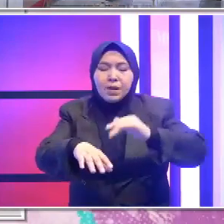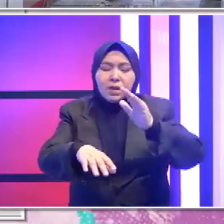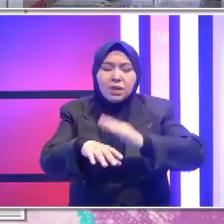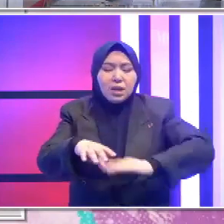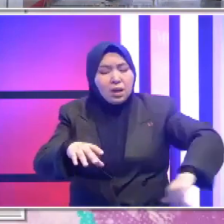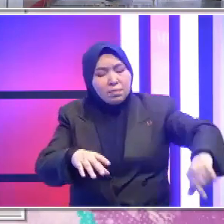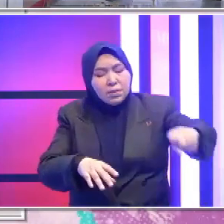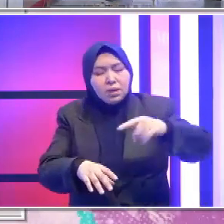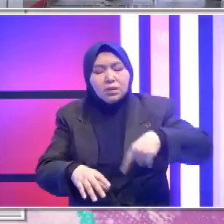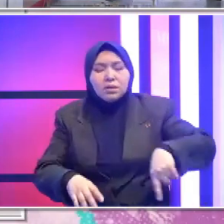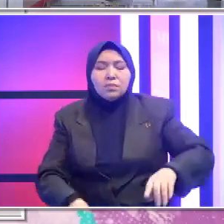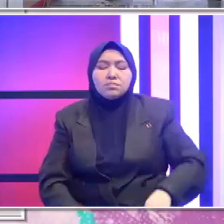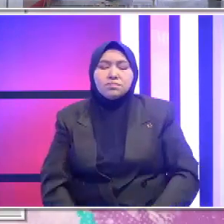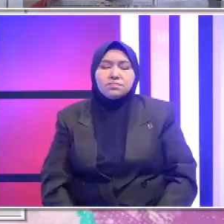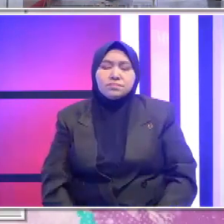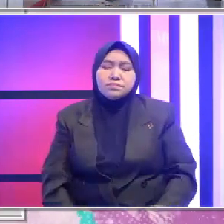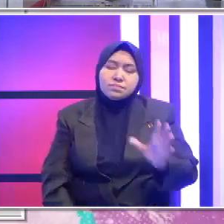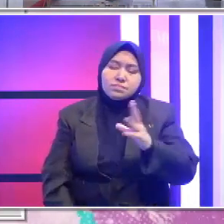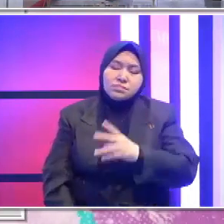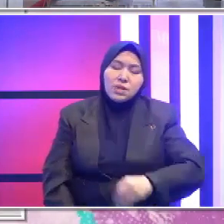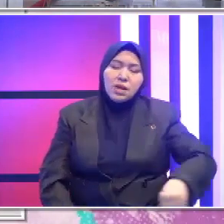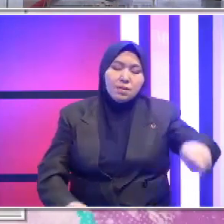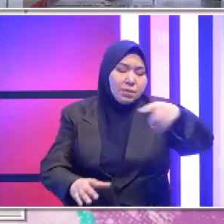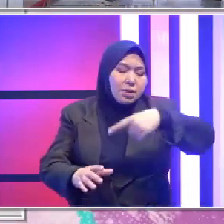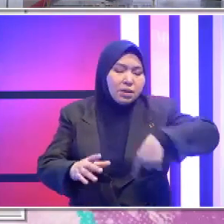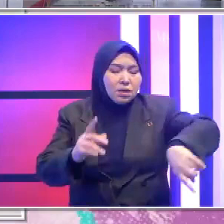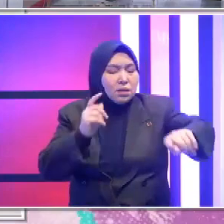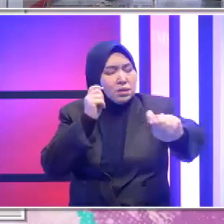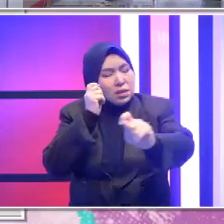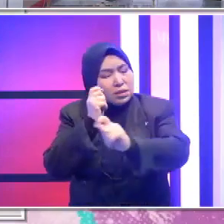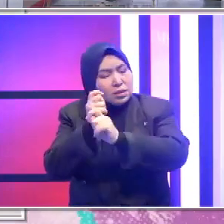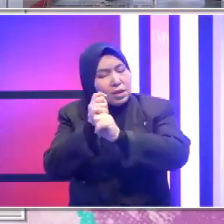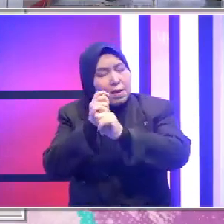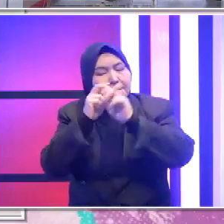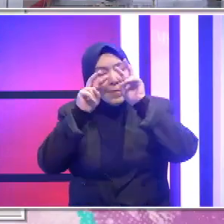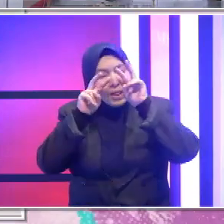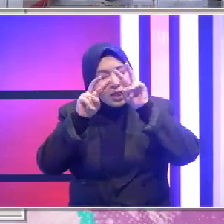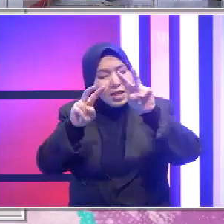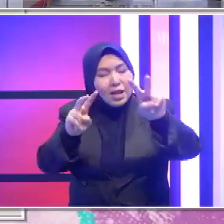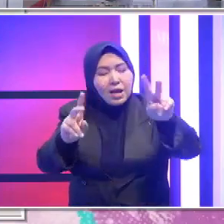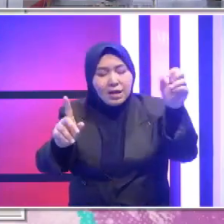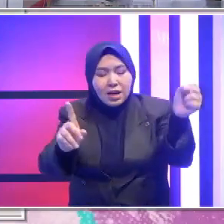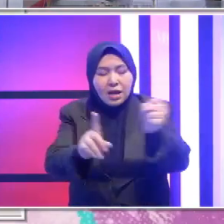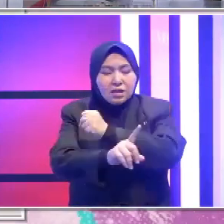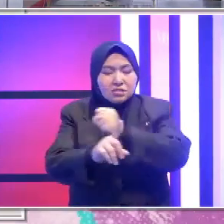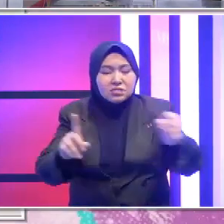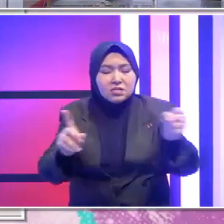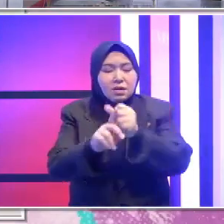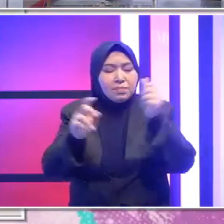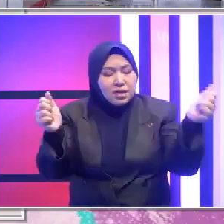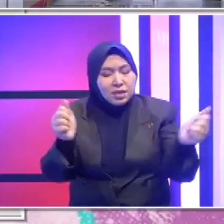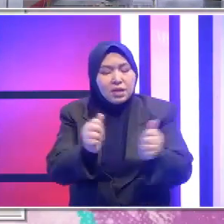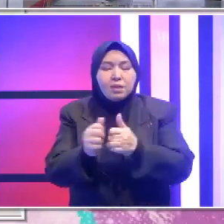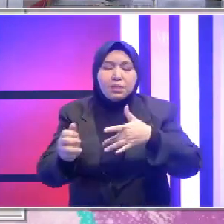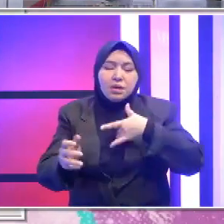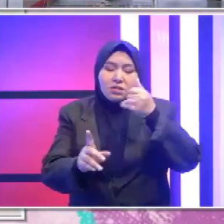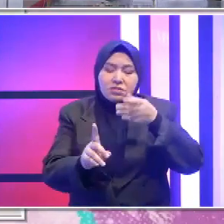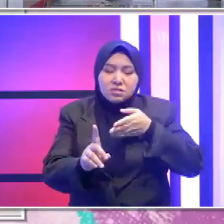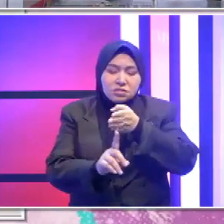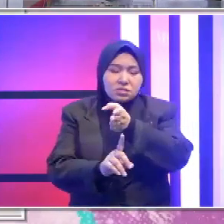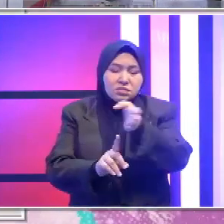lazax lamuan nawung kaunu yah